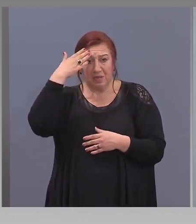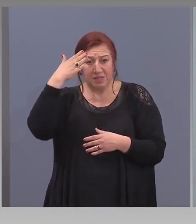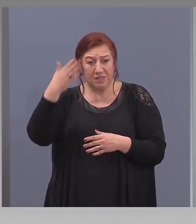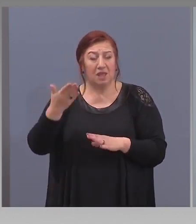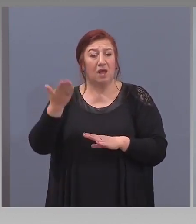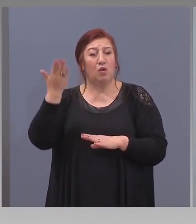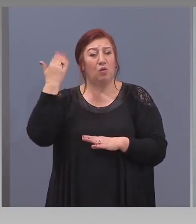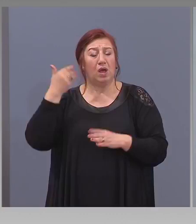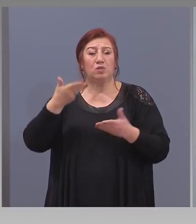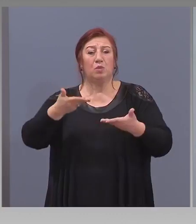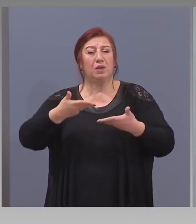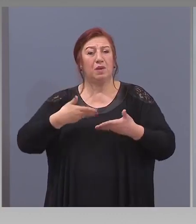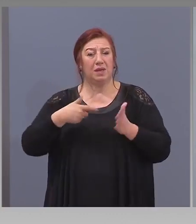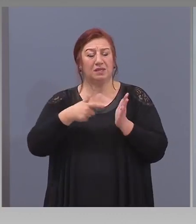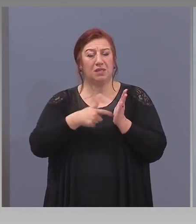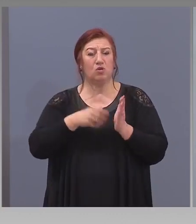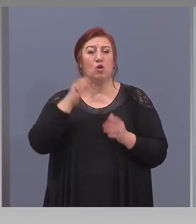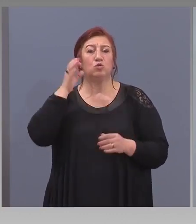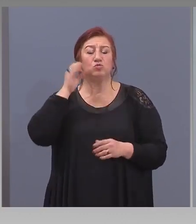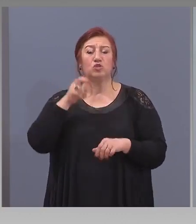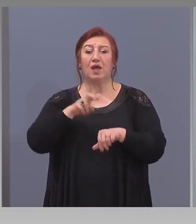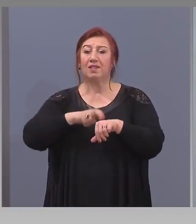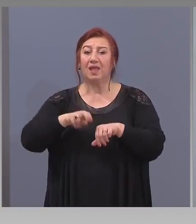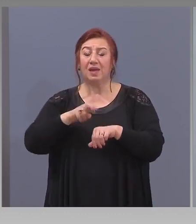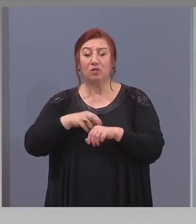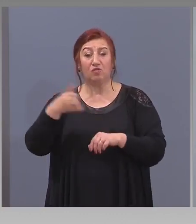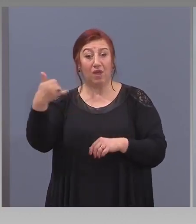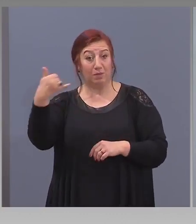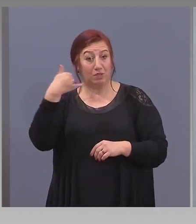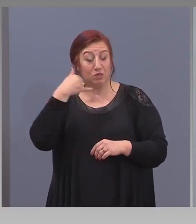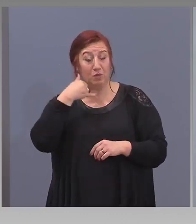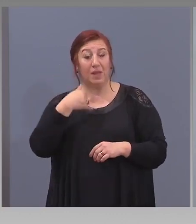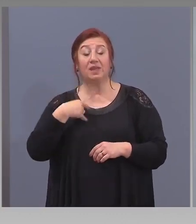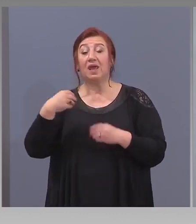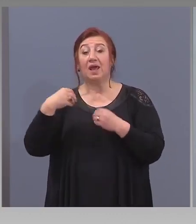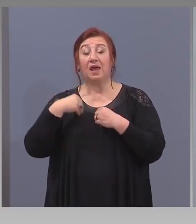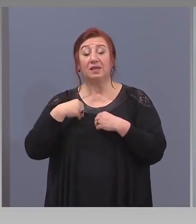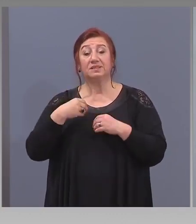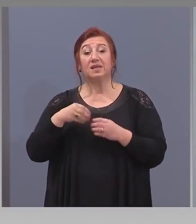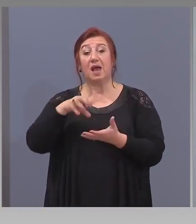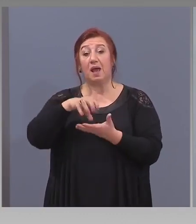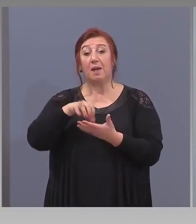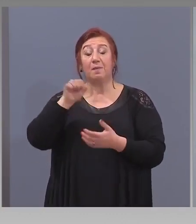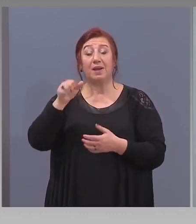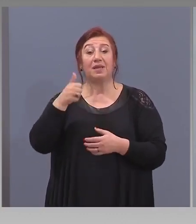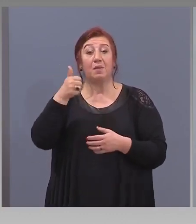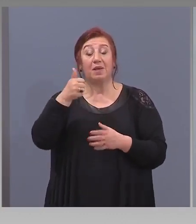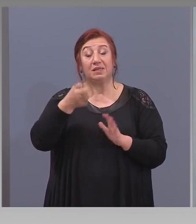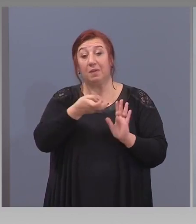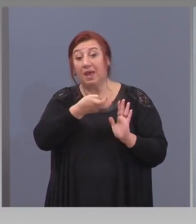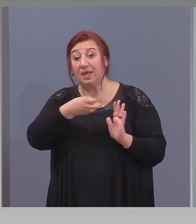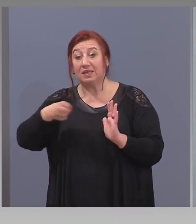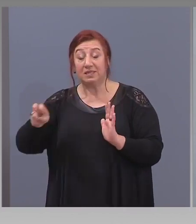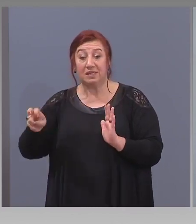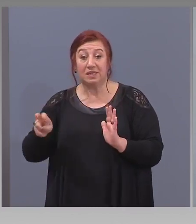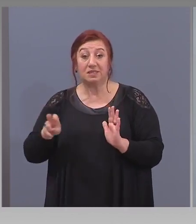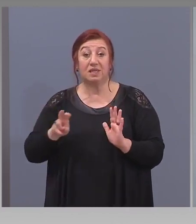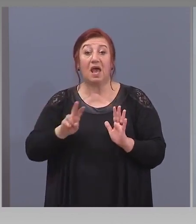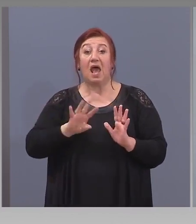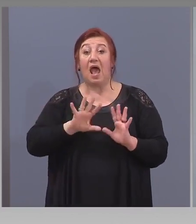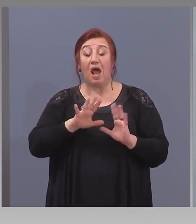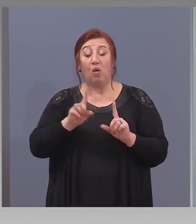госпожа Дариткова ми се обади и каза, че БСП иска да излизат от залата, ако ми излъгва тя, лъже и аз, ако не